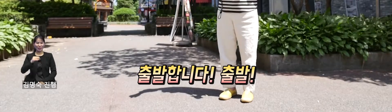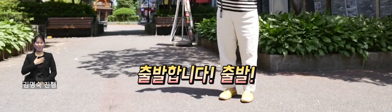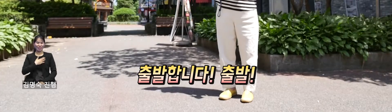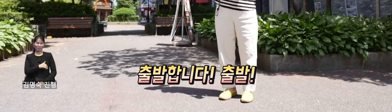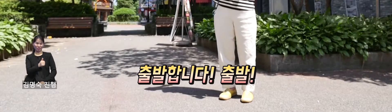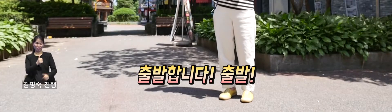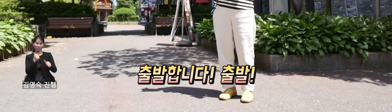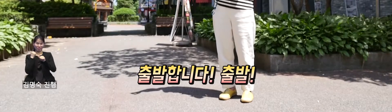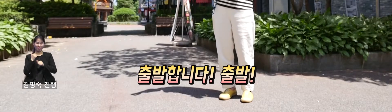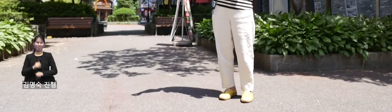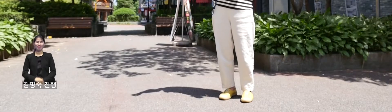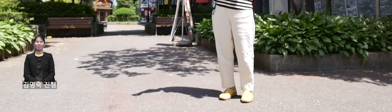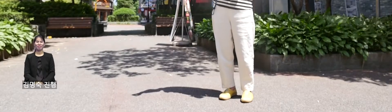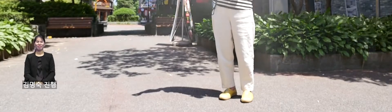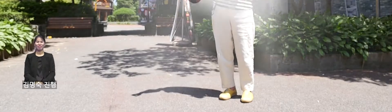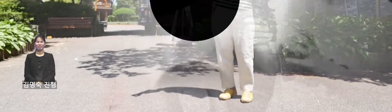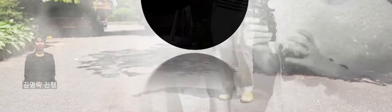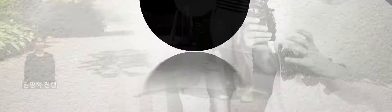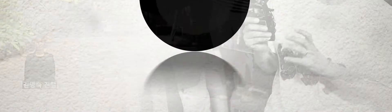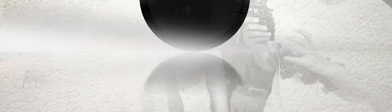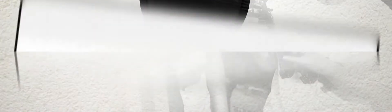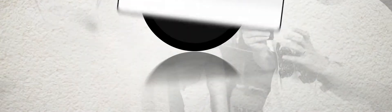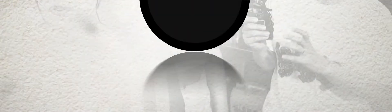따라오세요. 출발!